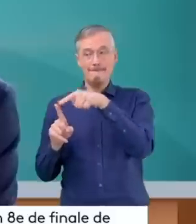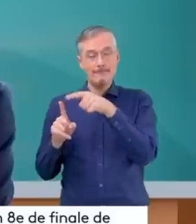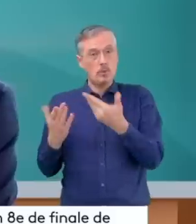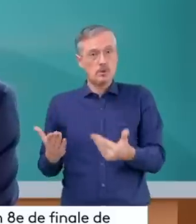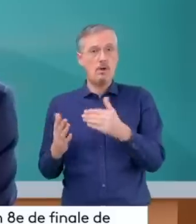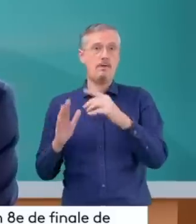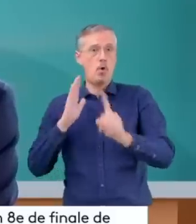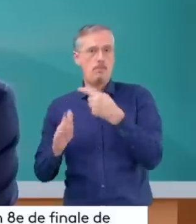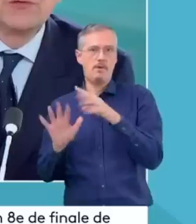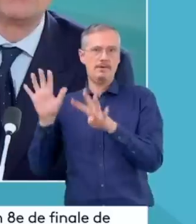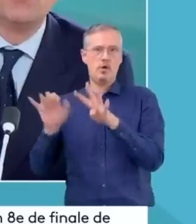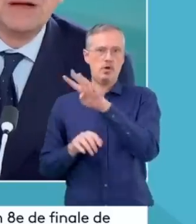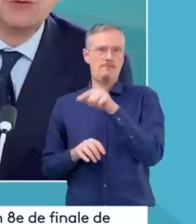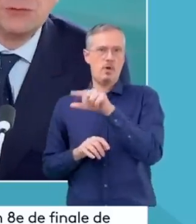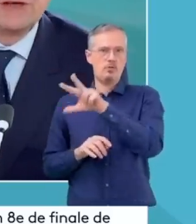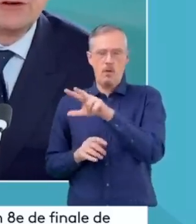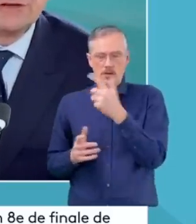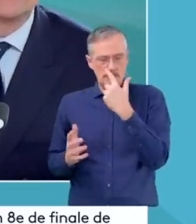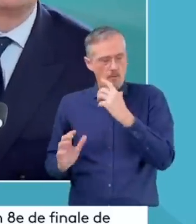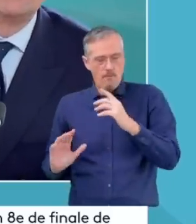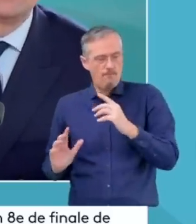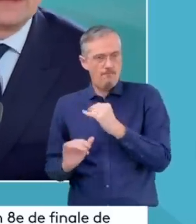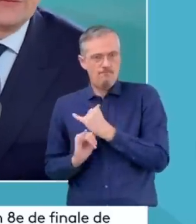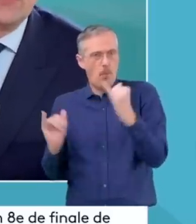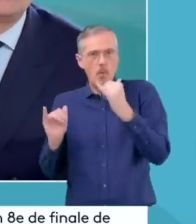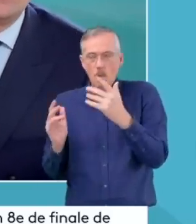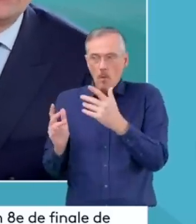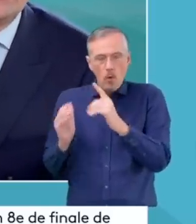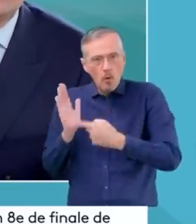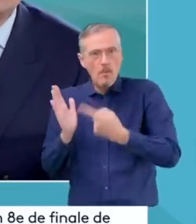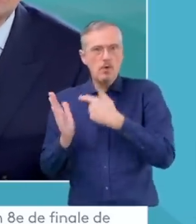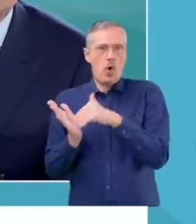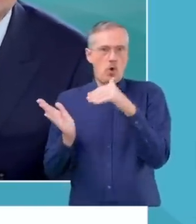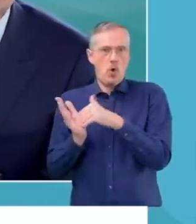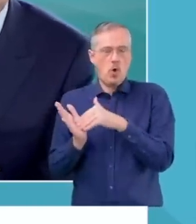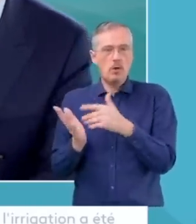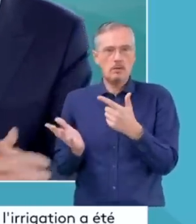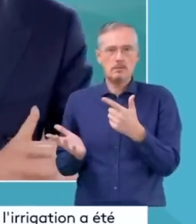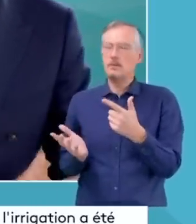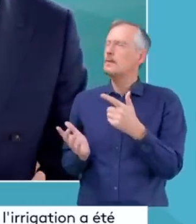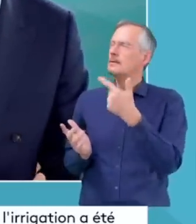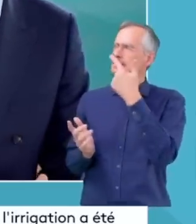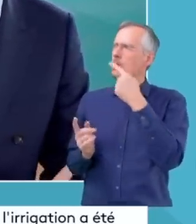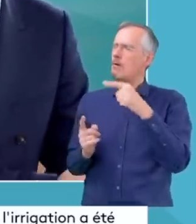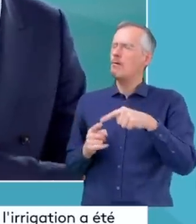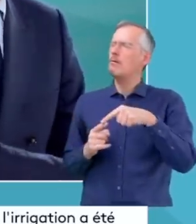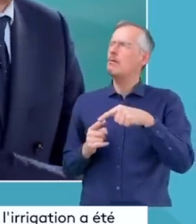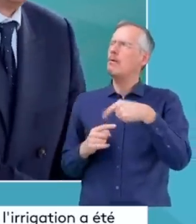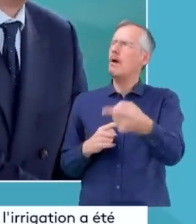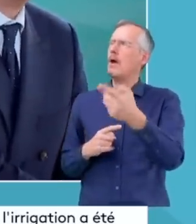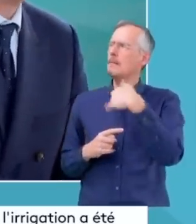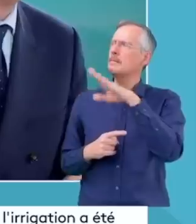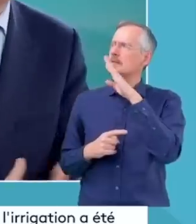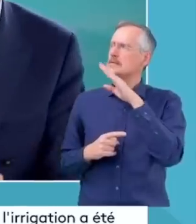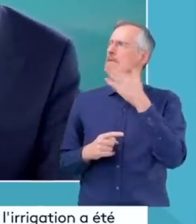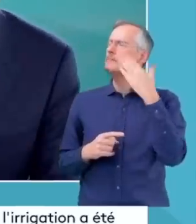Monsieur Léaumont, est-ce que ça vous pose un problème que tout à l'heure, Grégoire de Fournasse vote votre motion de censure après tous les propos que vous